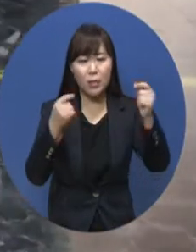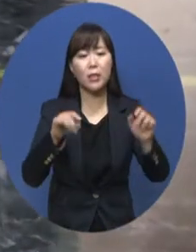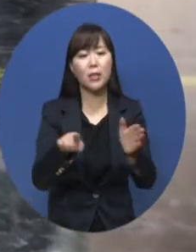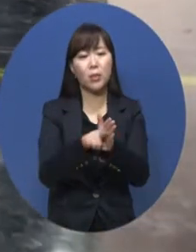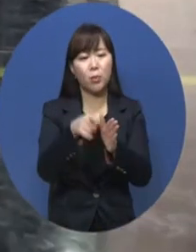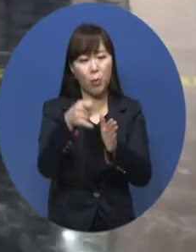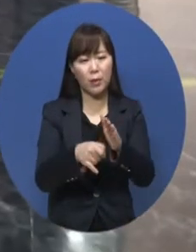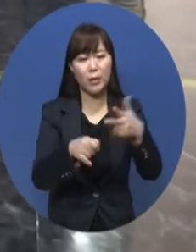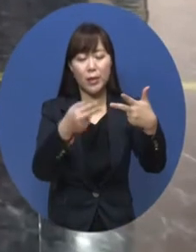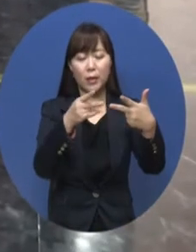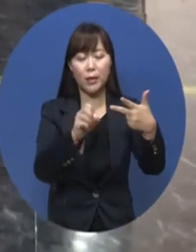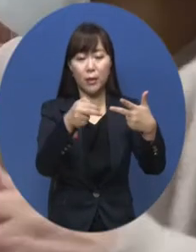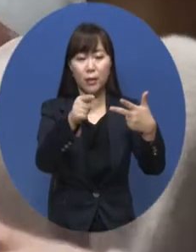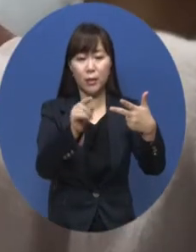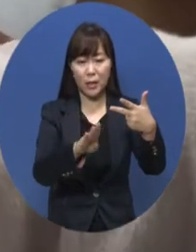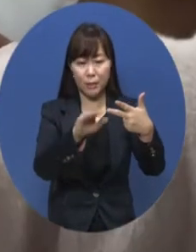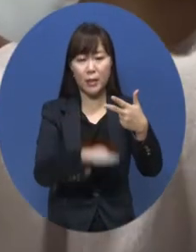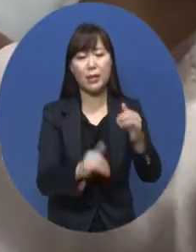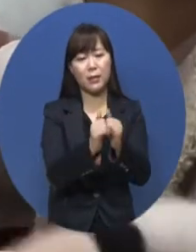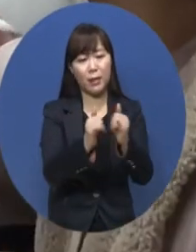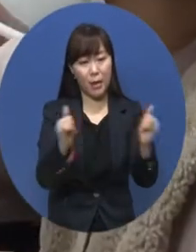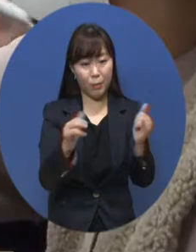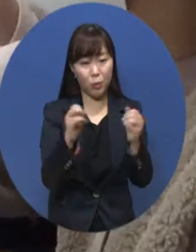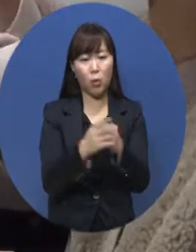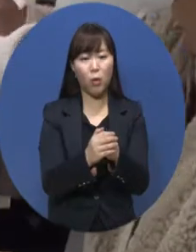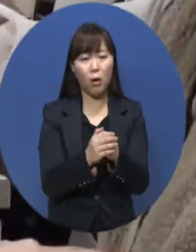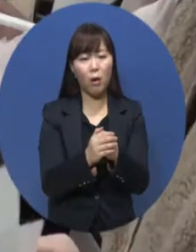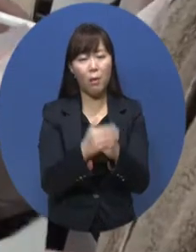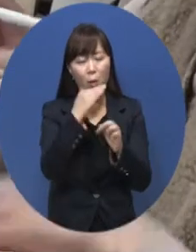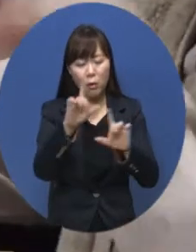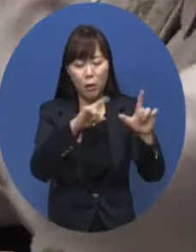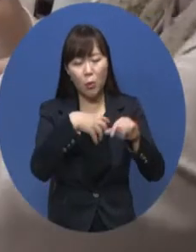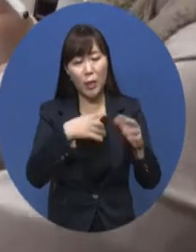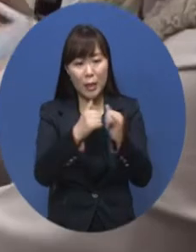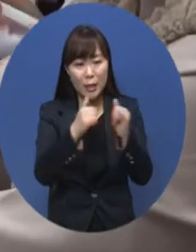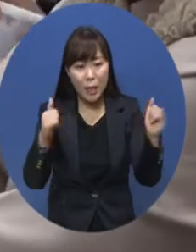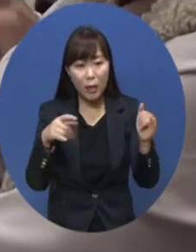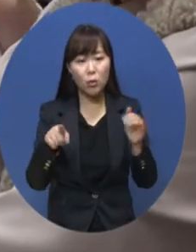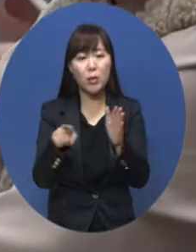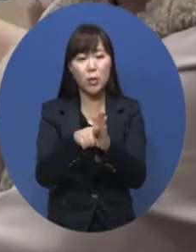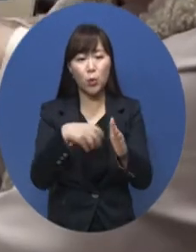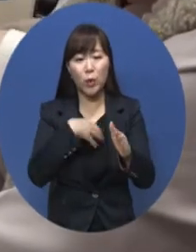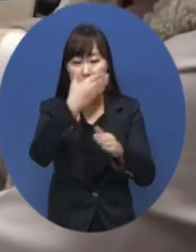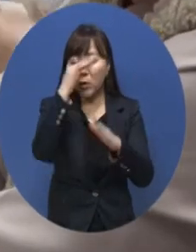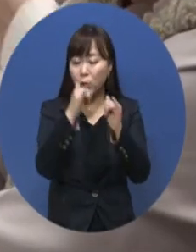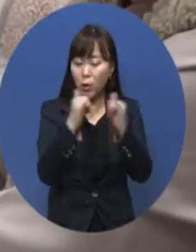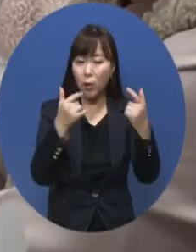신용등급 7등급 이하 저신용 도민과 생경위기자, 신용위기 청년 등